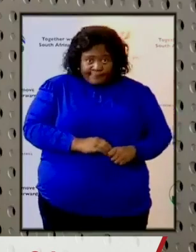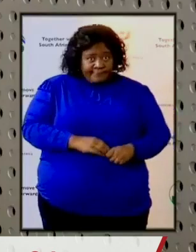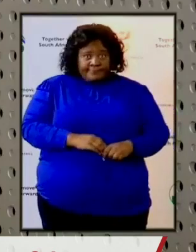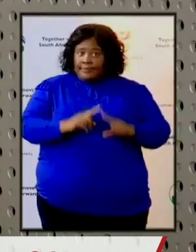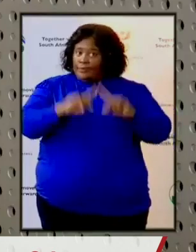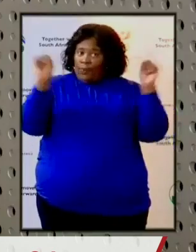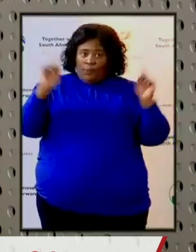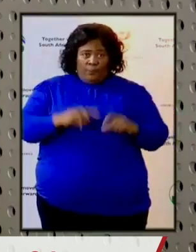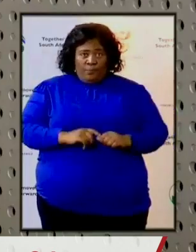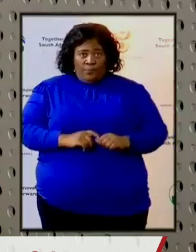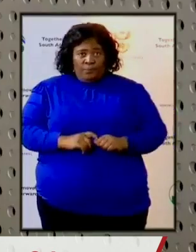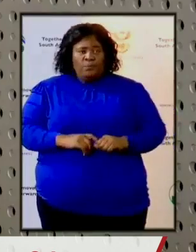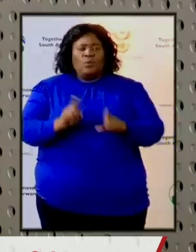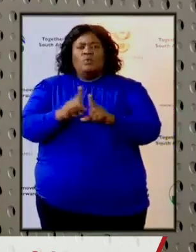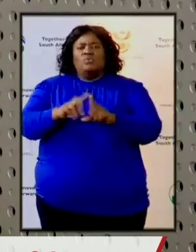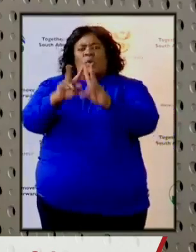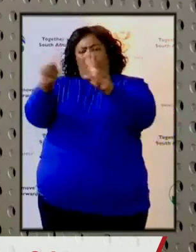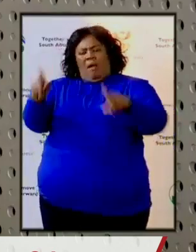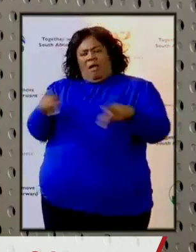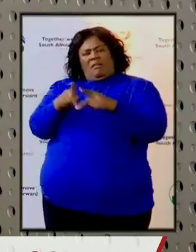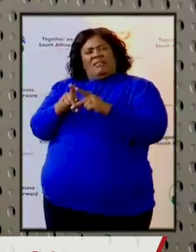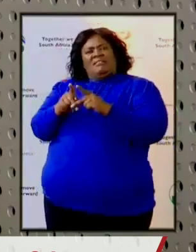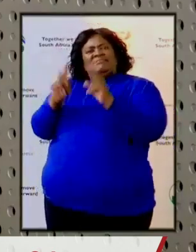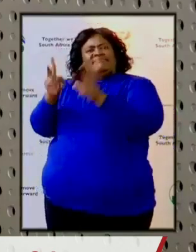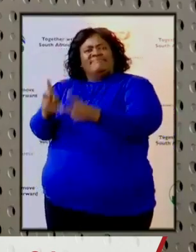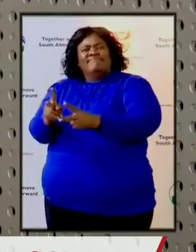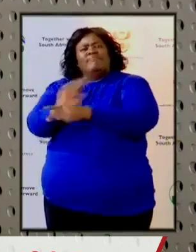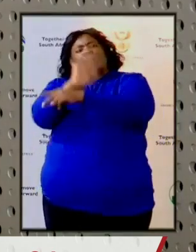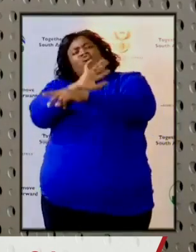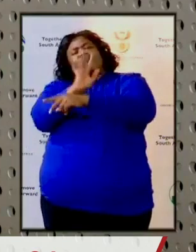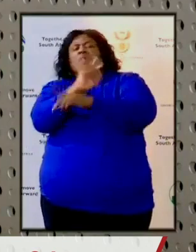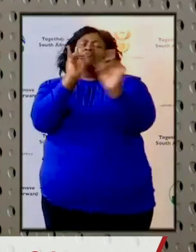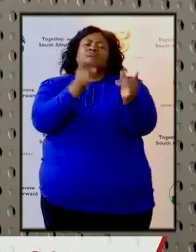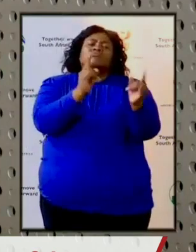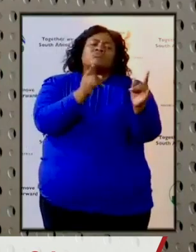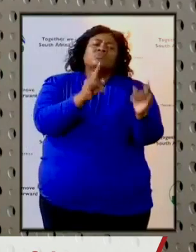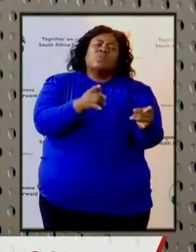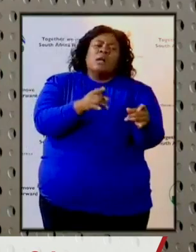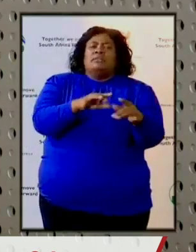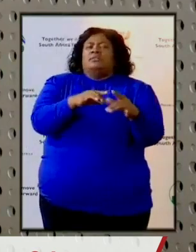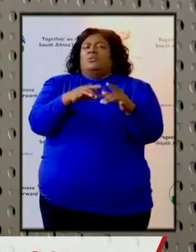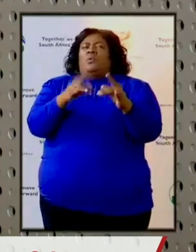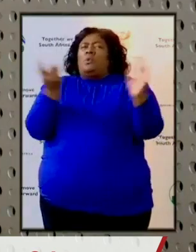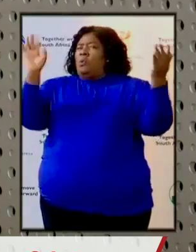Akavunyelwa futhi ukuthi uye emapaki, uye kumasine ekubuka ithombe,